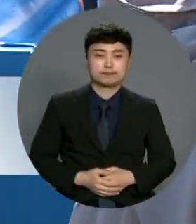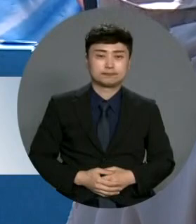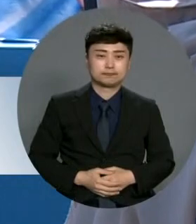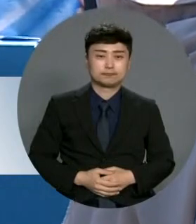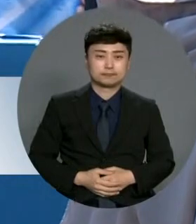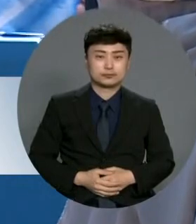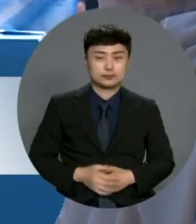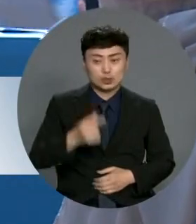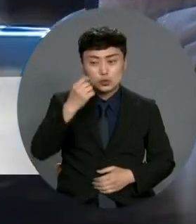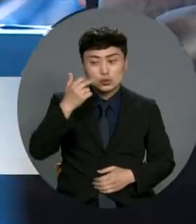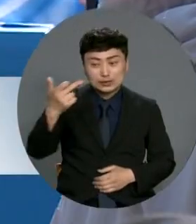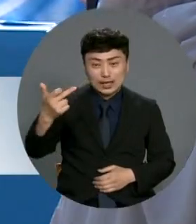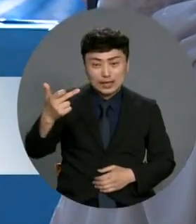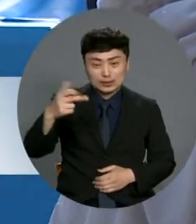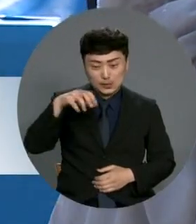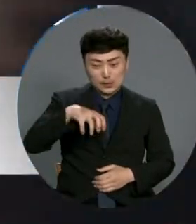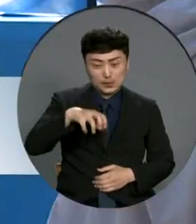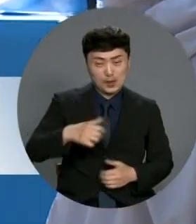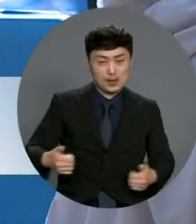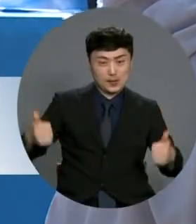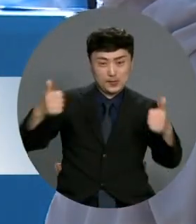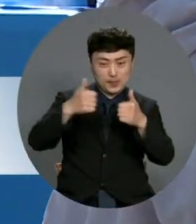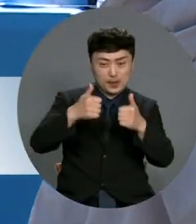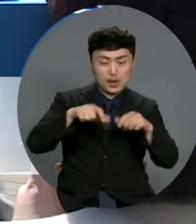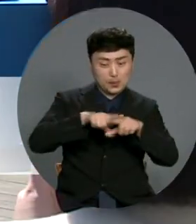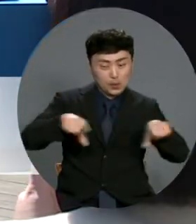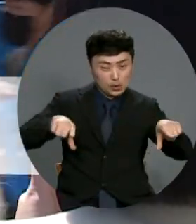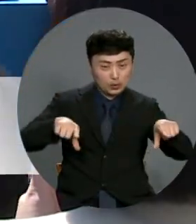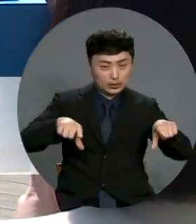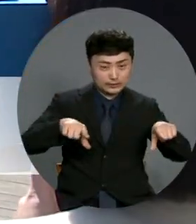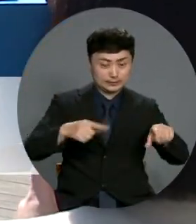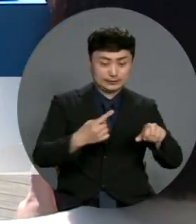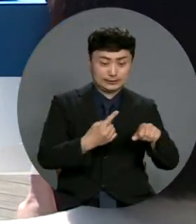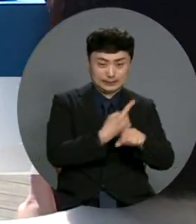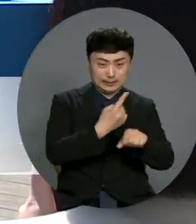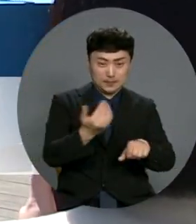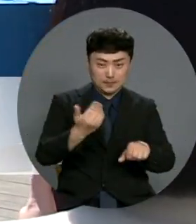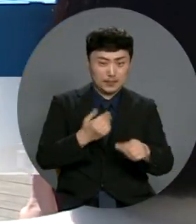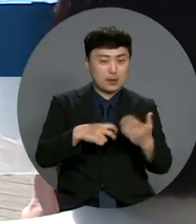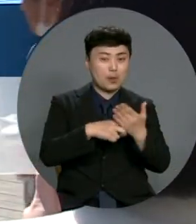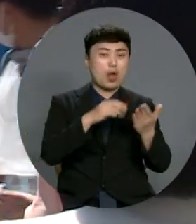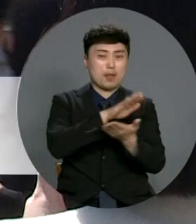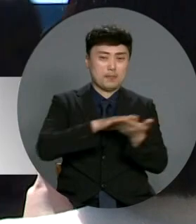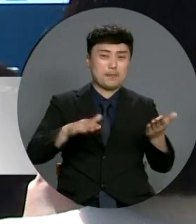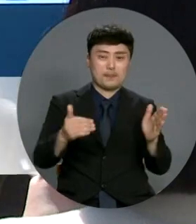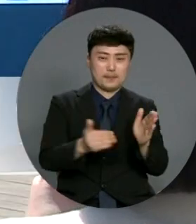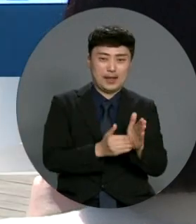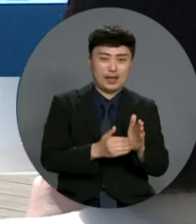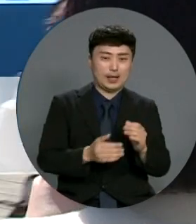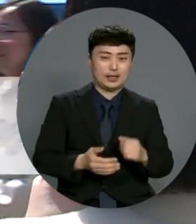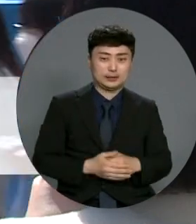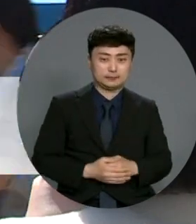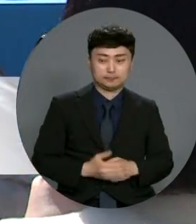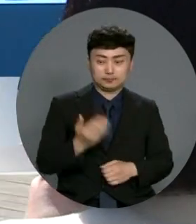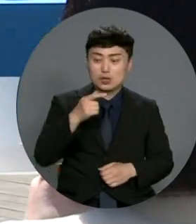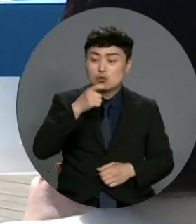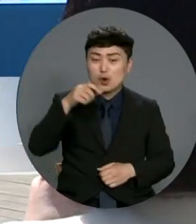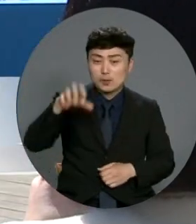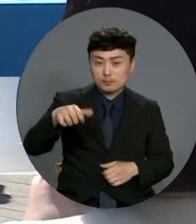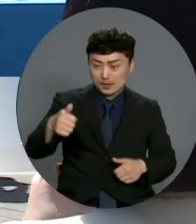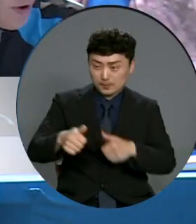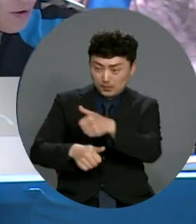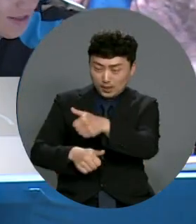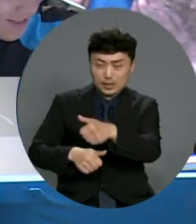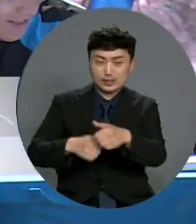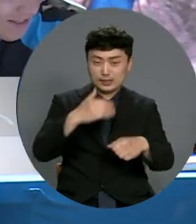이번 울산과의 홈 경기는 일반 예매 시작 1시간 만에 매진을 기록했습니다. 지난 수원 원정에서 승리한